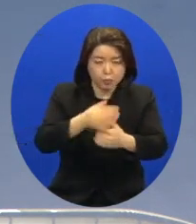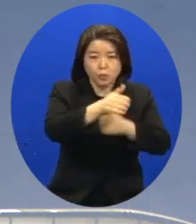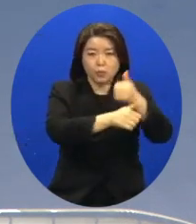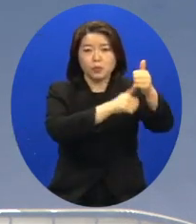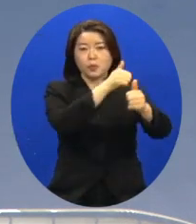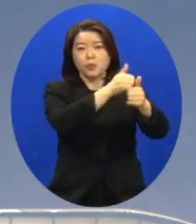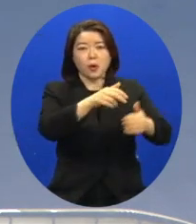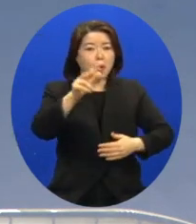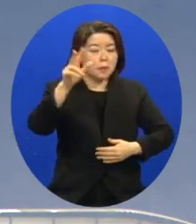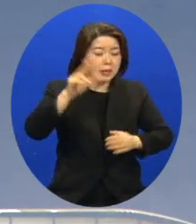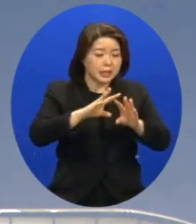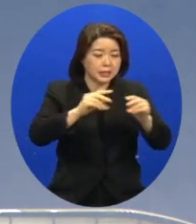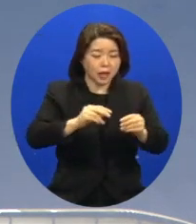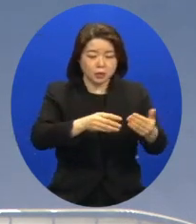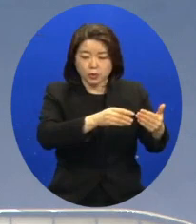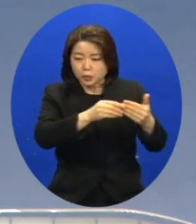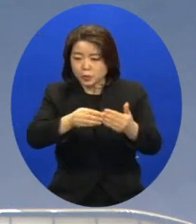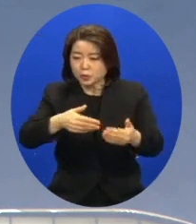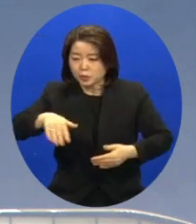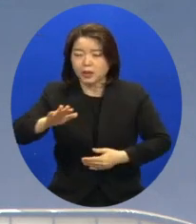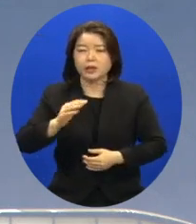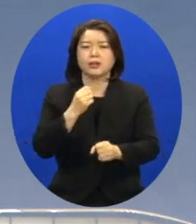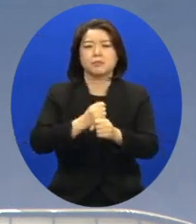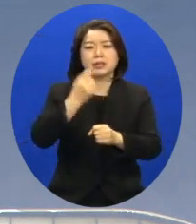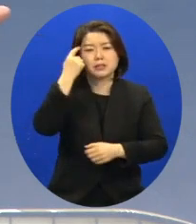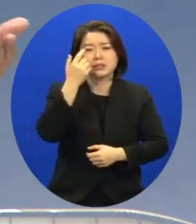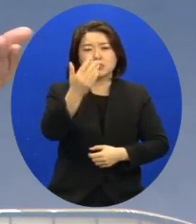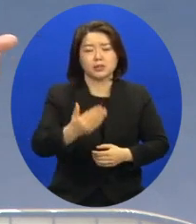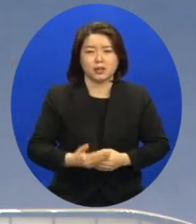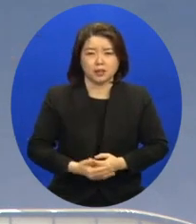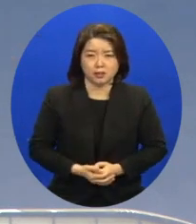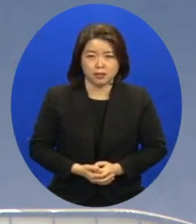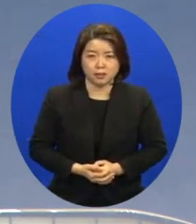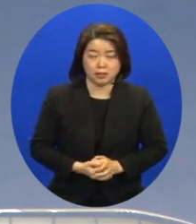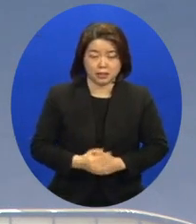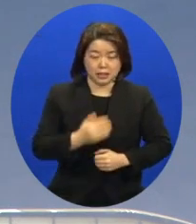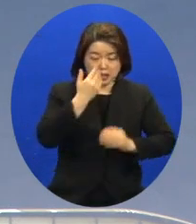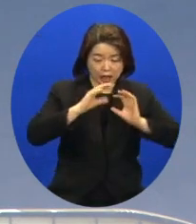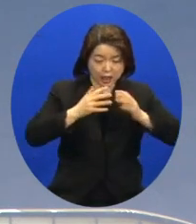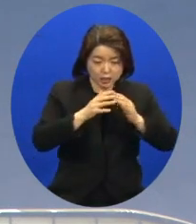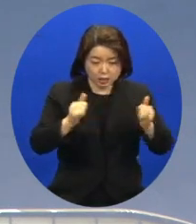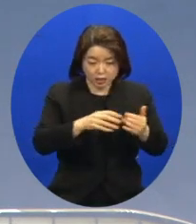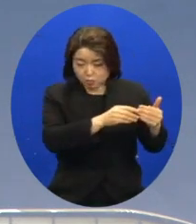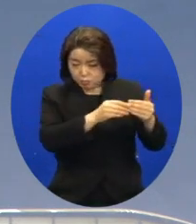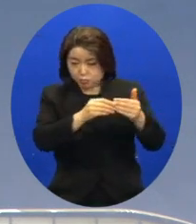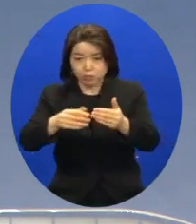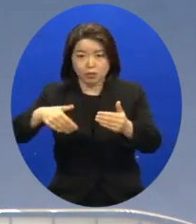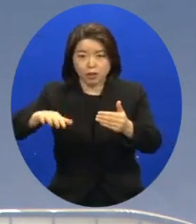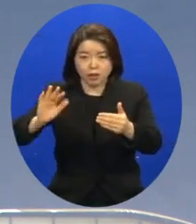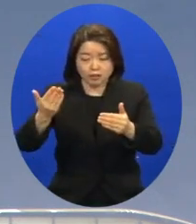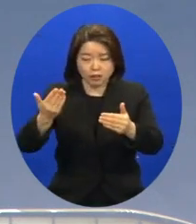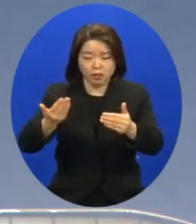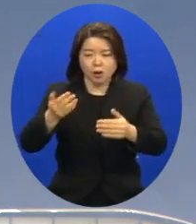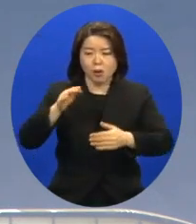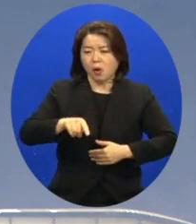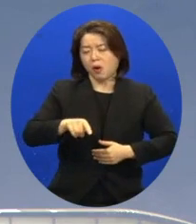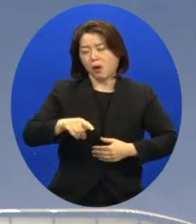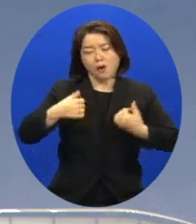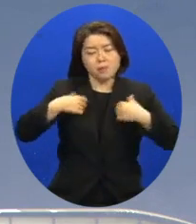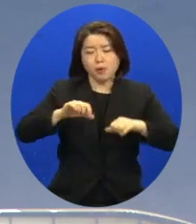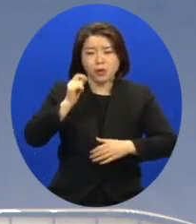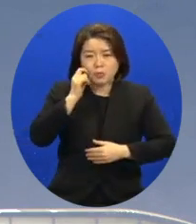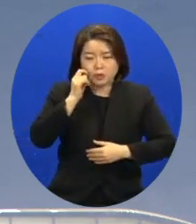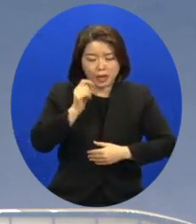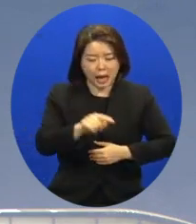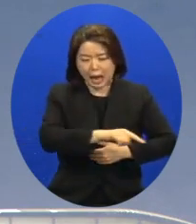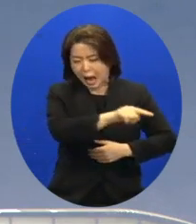땅으로 가라 하시나이까? 이스라엘 백성들을 이끌고 가야 되는데 포기할 수가 없는 겁니다. 아무리